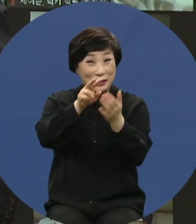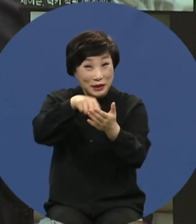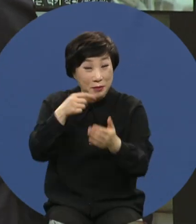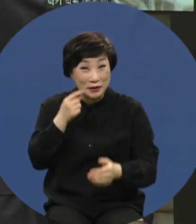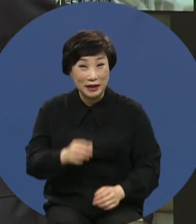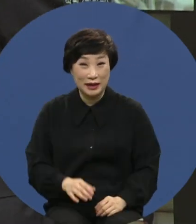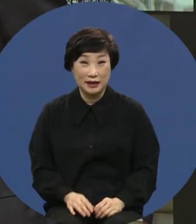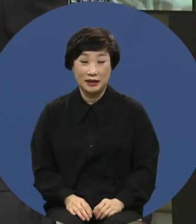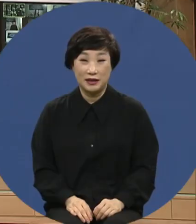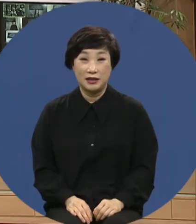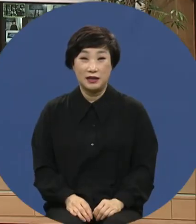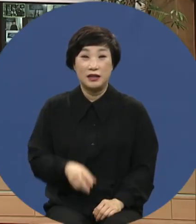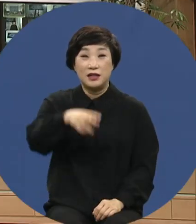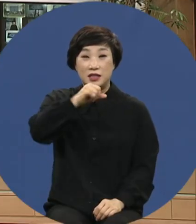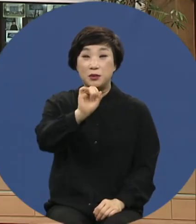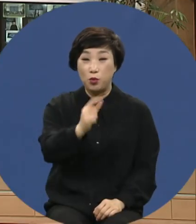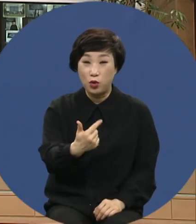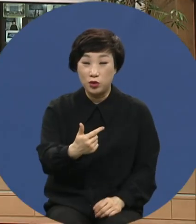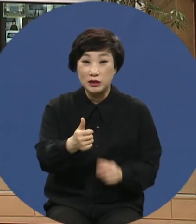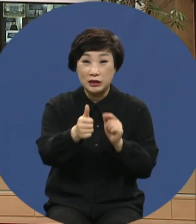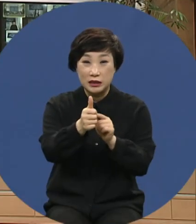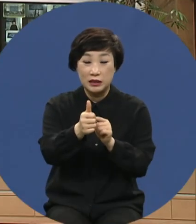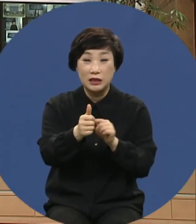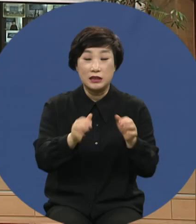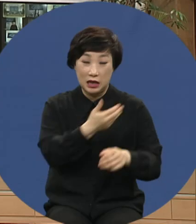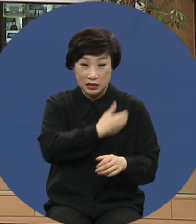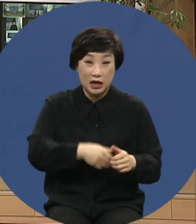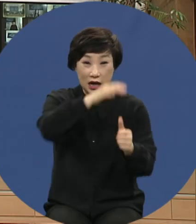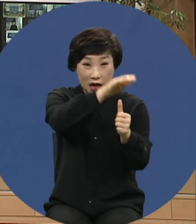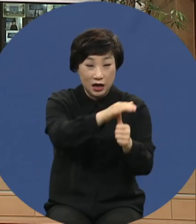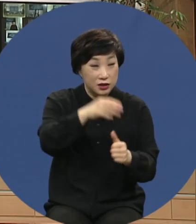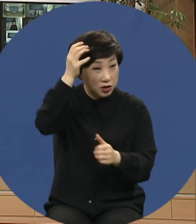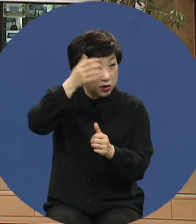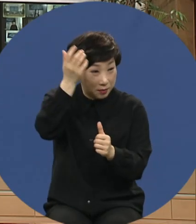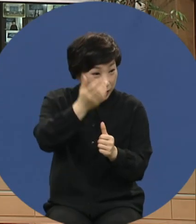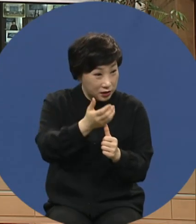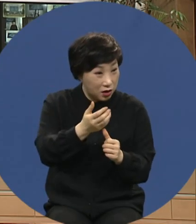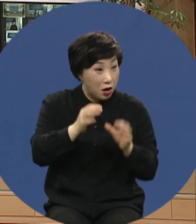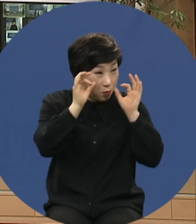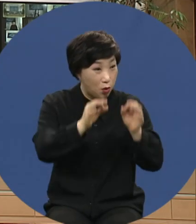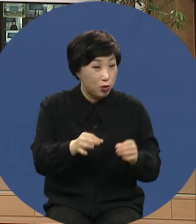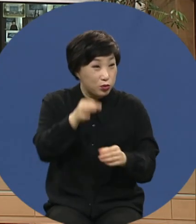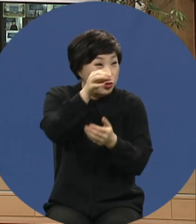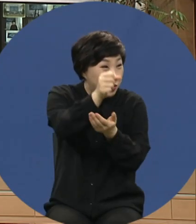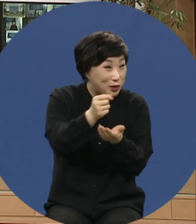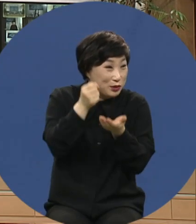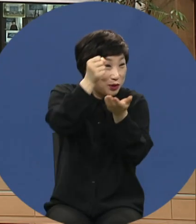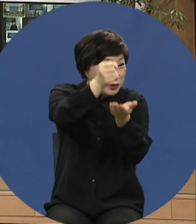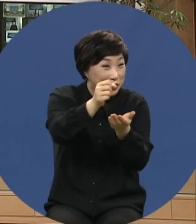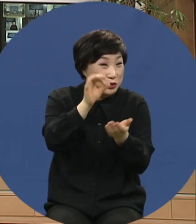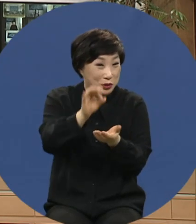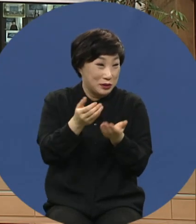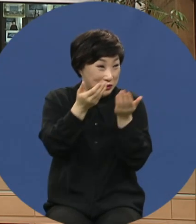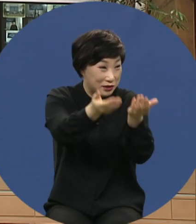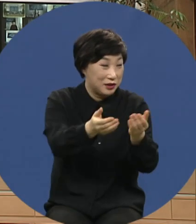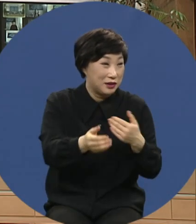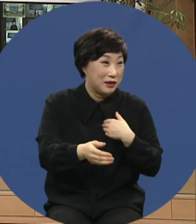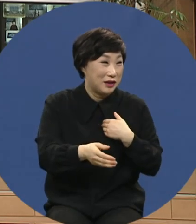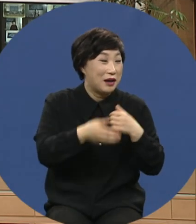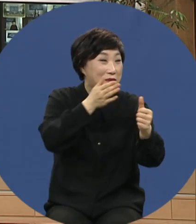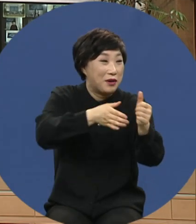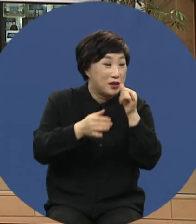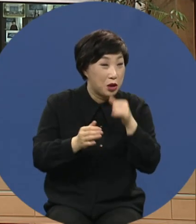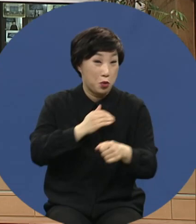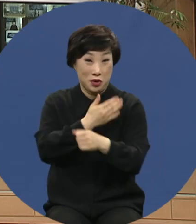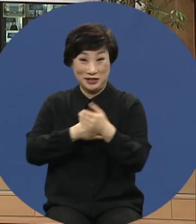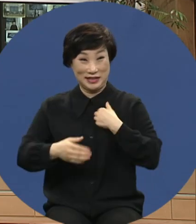읽어봐. 시몬이 사도들의 안수함으로 성령 받는 것을 보고 돈을 들여 가로되 이 권능을 내게도 주어 누구든지